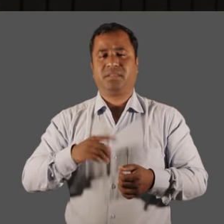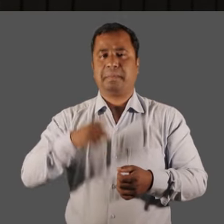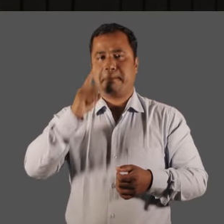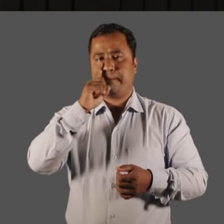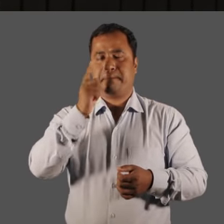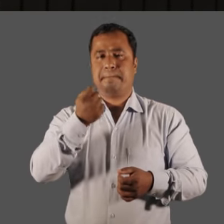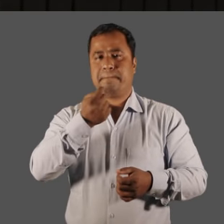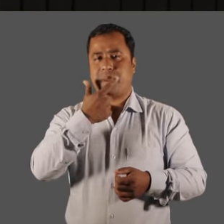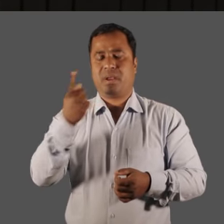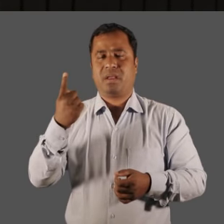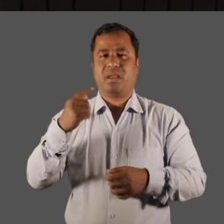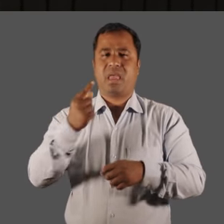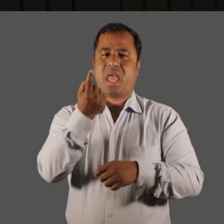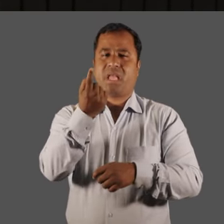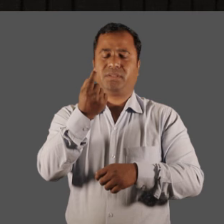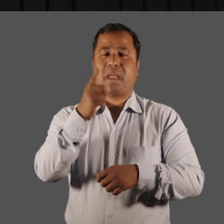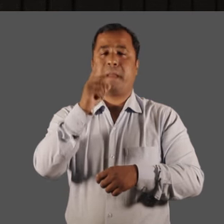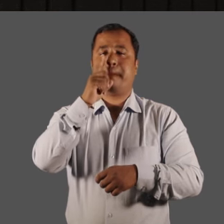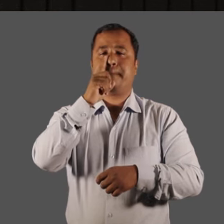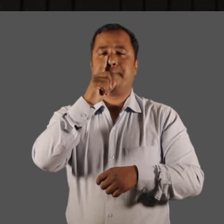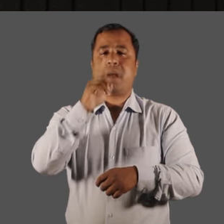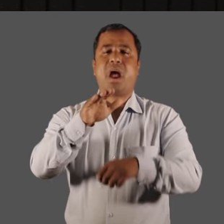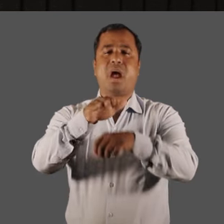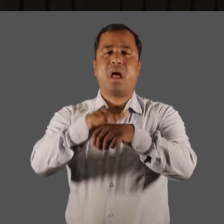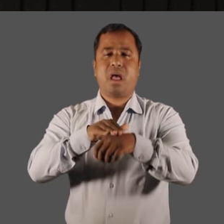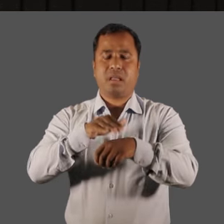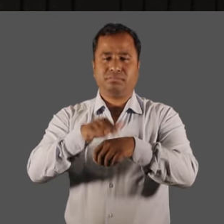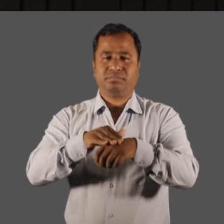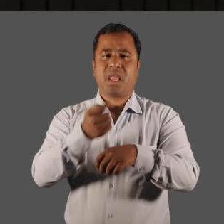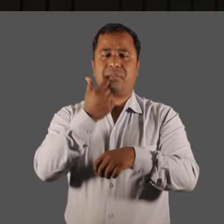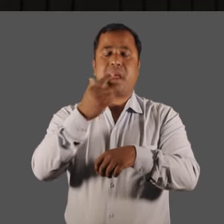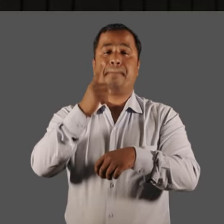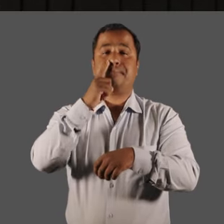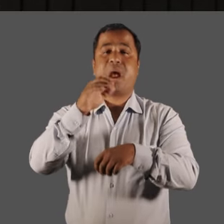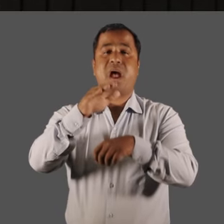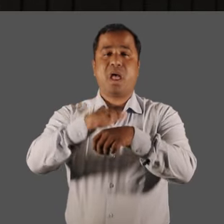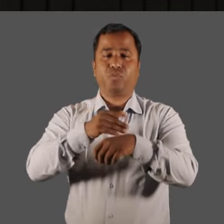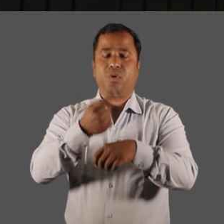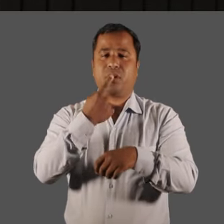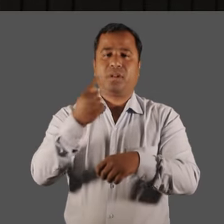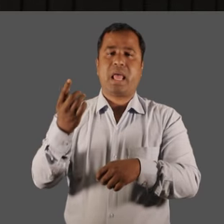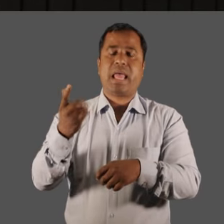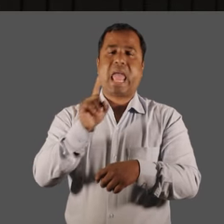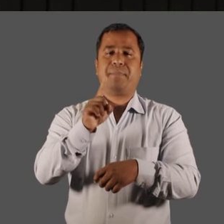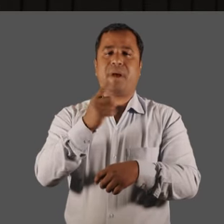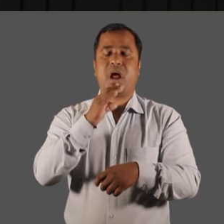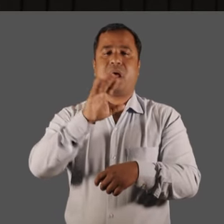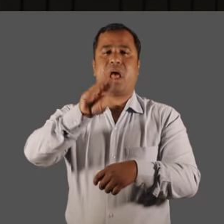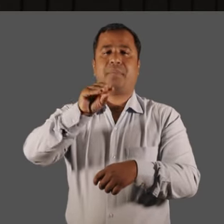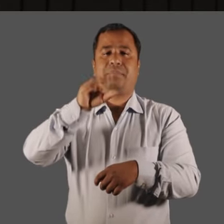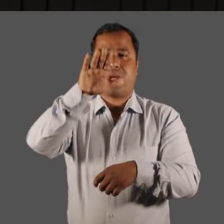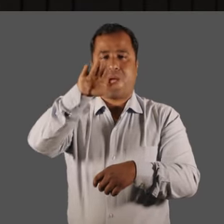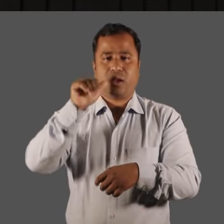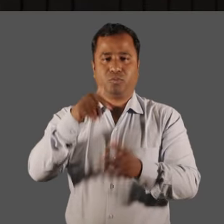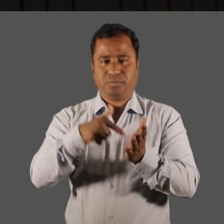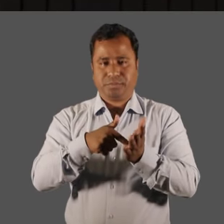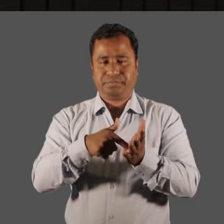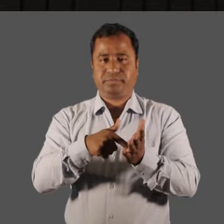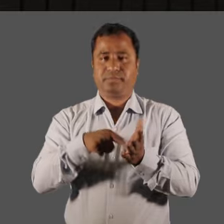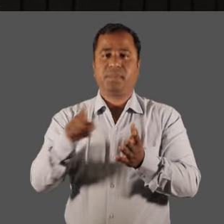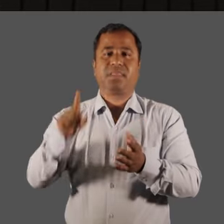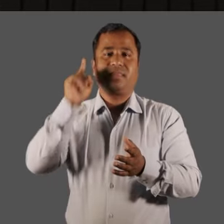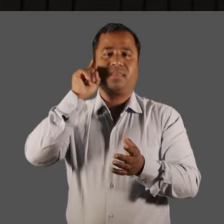যে আমার আব্বু আম্মু তারা যদি আমাকে মা বলে ডাকতো বা মামুনি